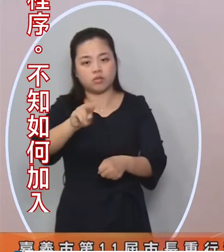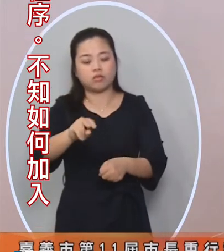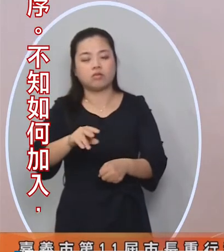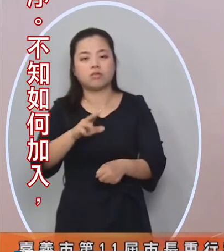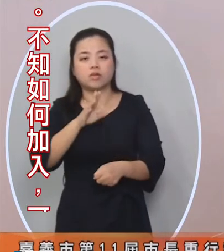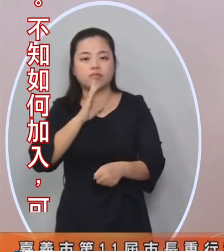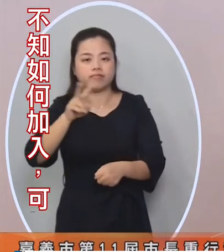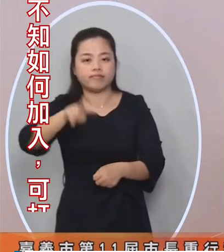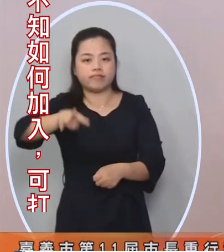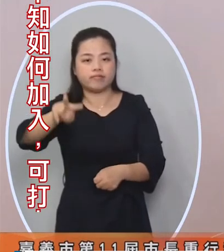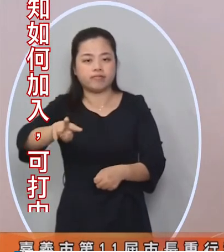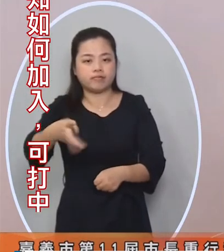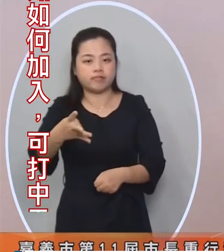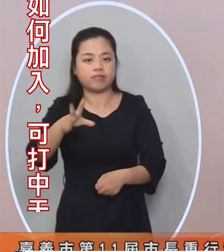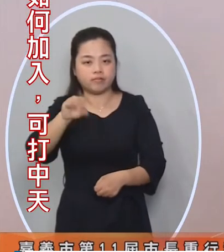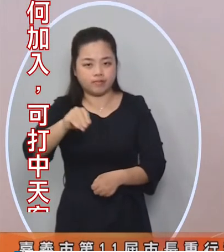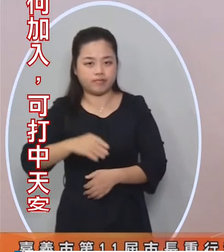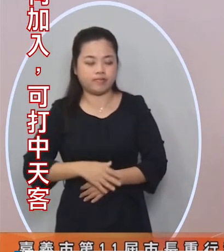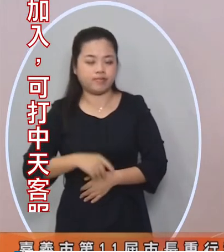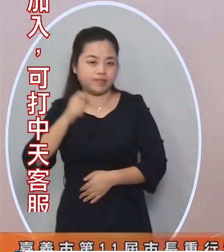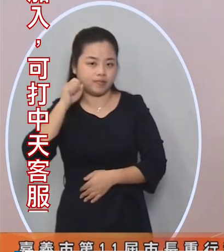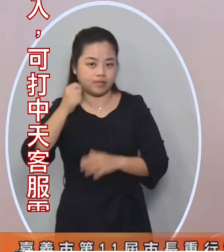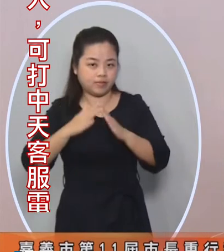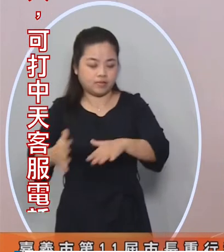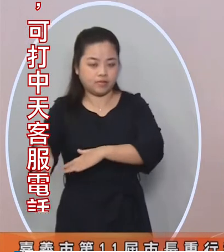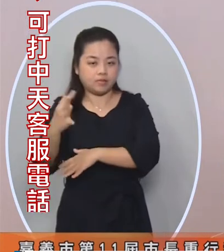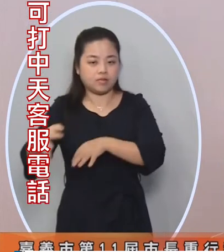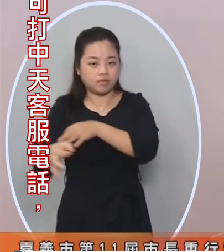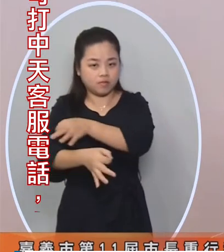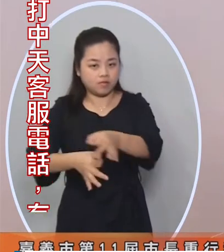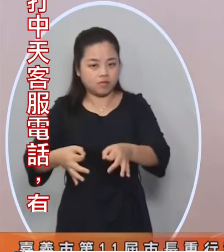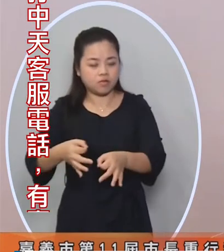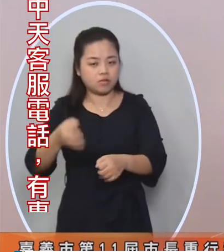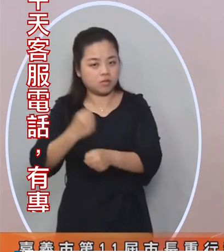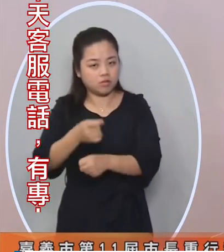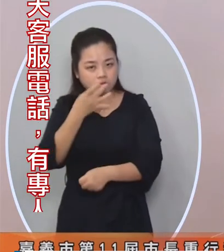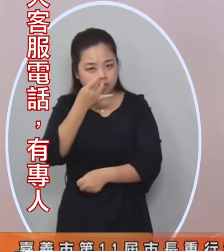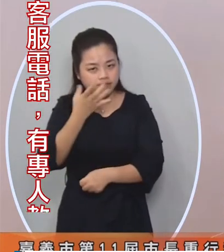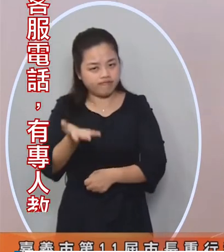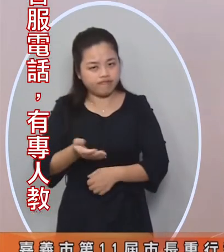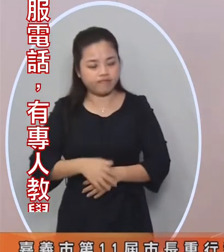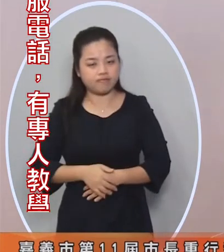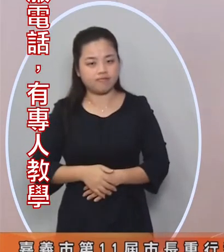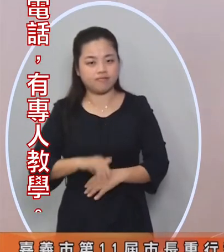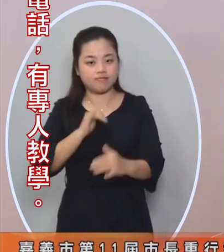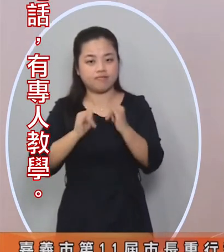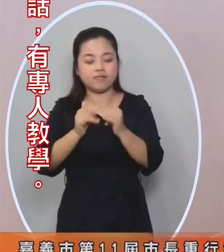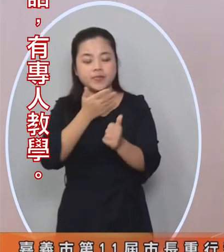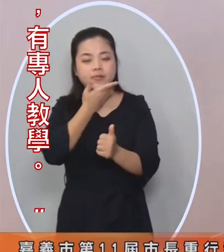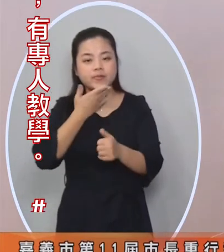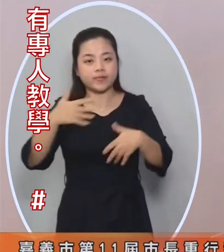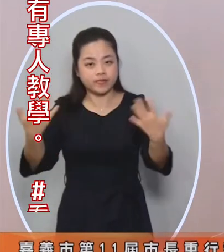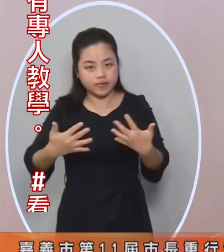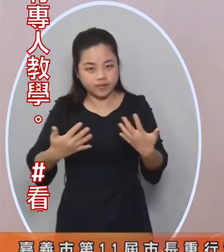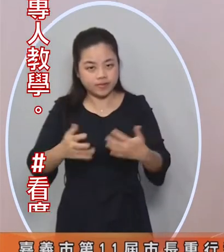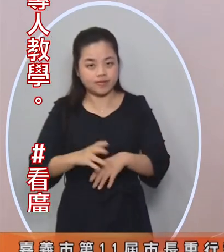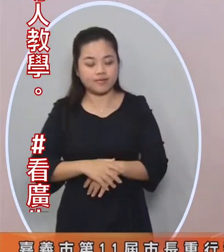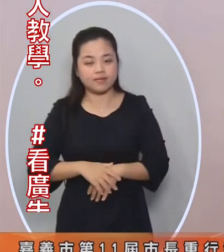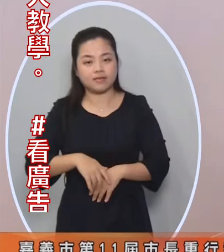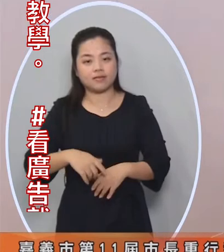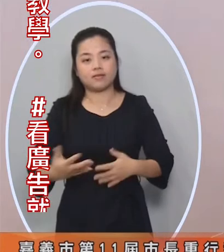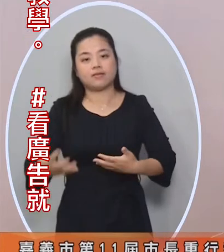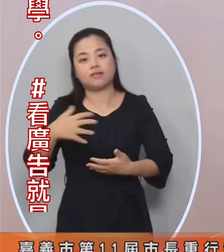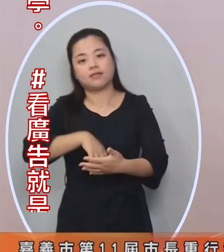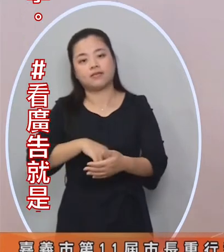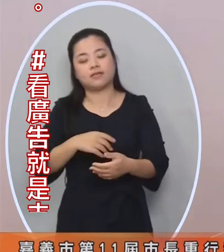总共是2,400万，那嘉义市政府的财政做不到吗？所以社会福利的问题，包括我们